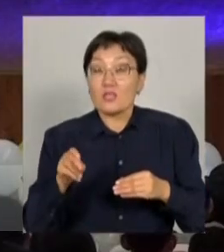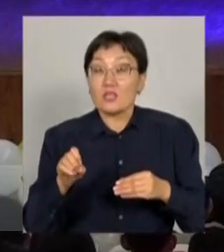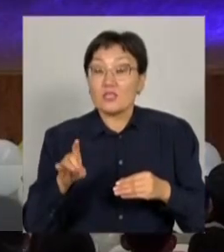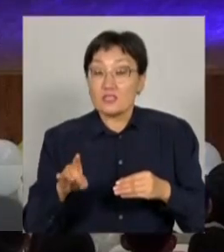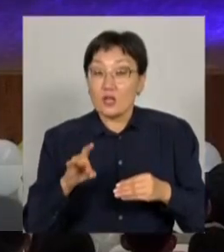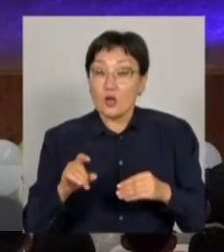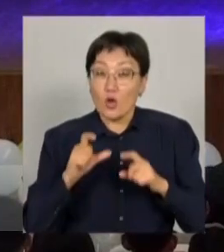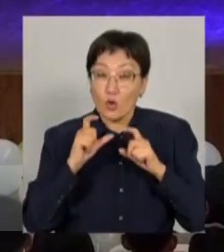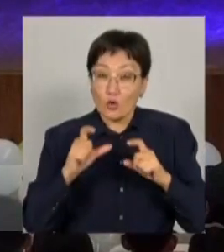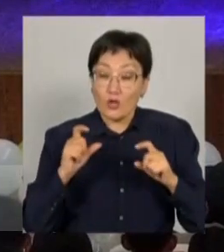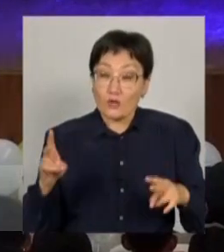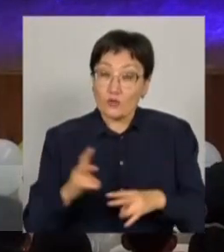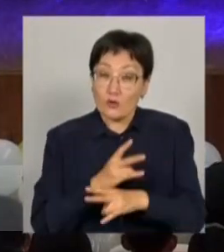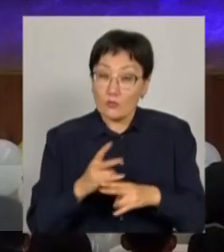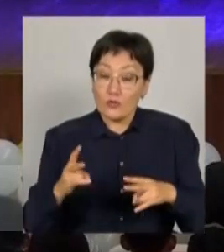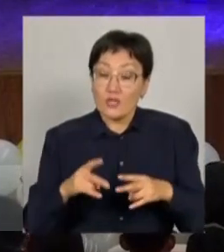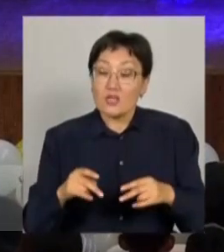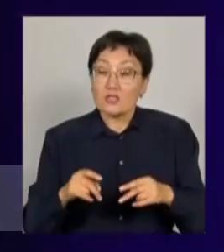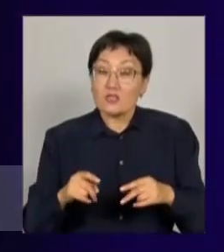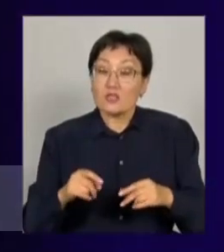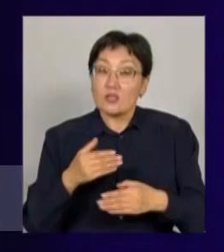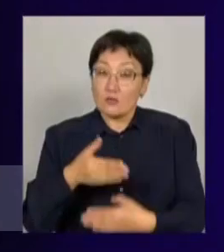түнде» шығармасынан театрлық көрініс әзірледі.